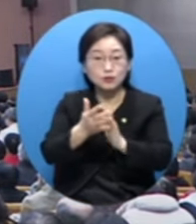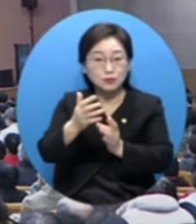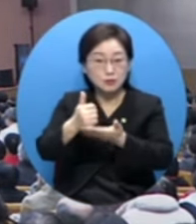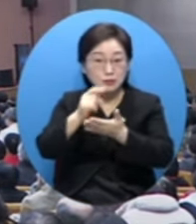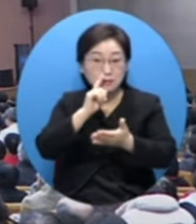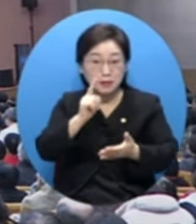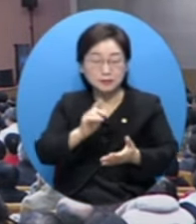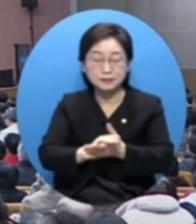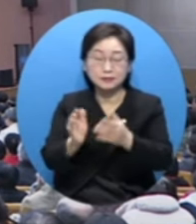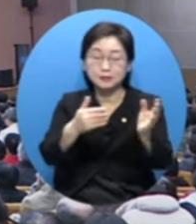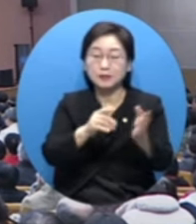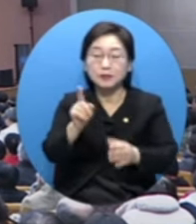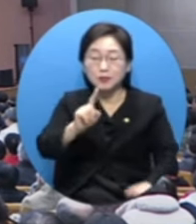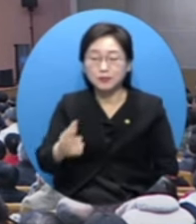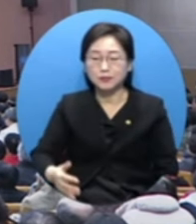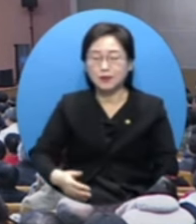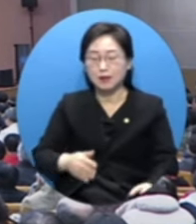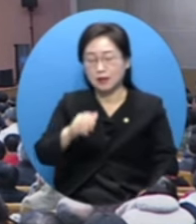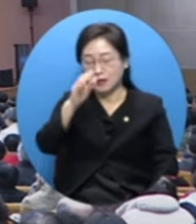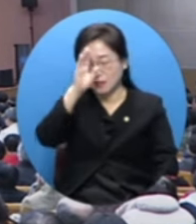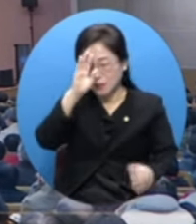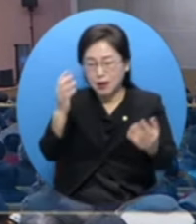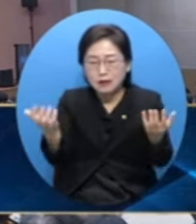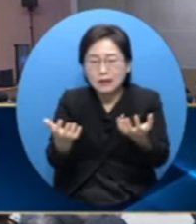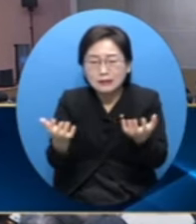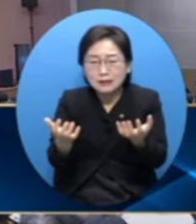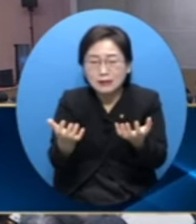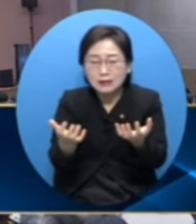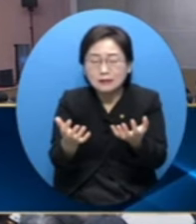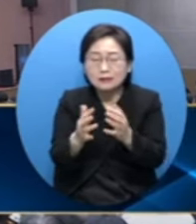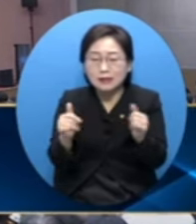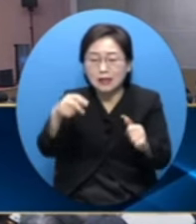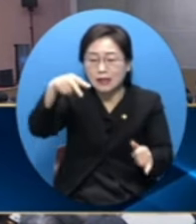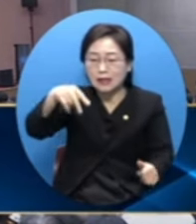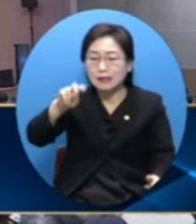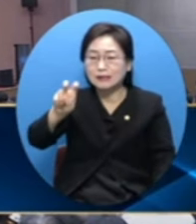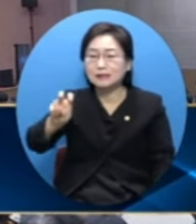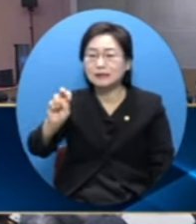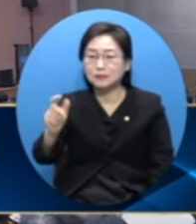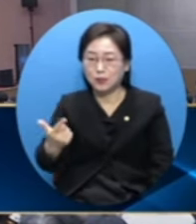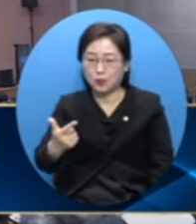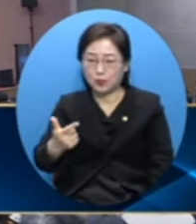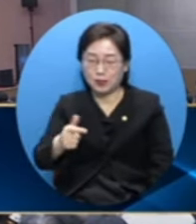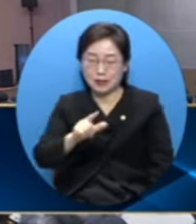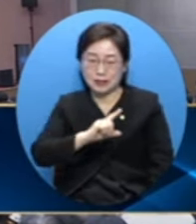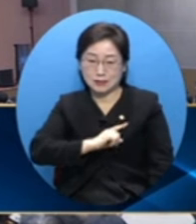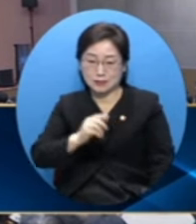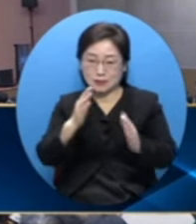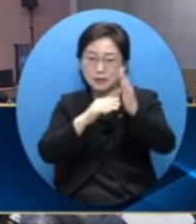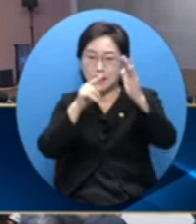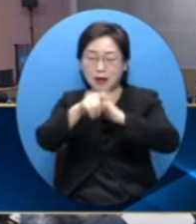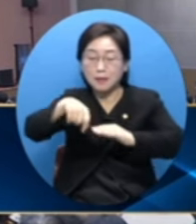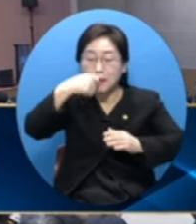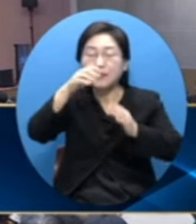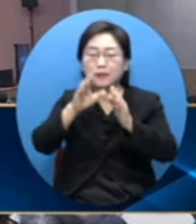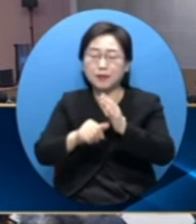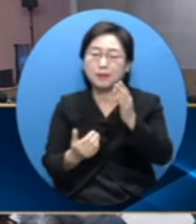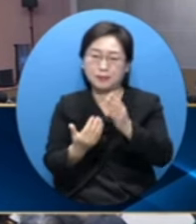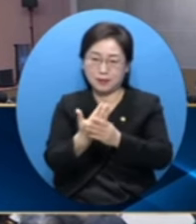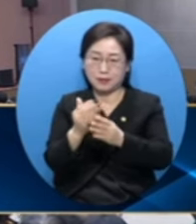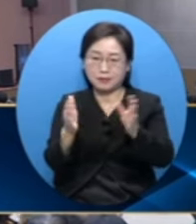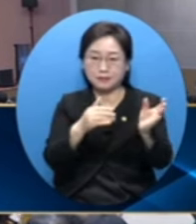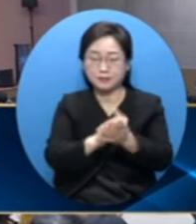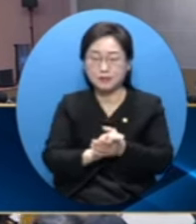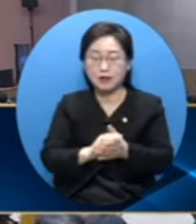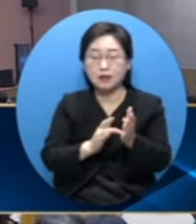한센병 환자인 시몬의 집에서 식사할 때 일어난 일입니다. 예수님께서 이상에 지내실 날이 며칠 남지